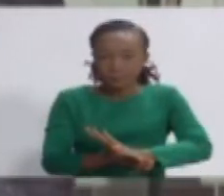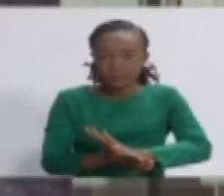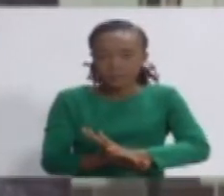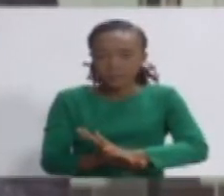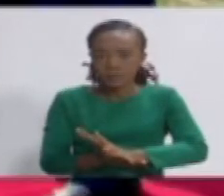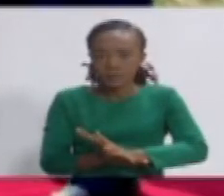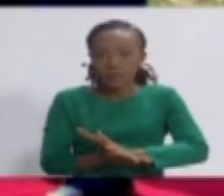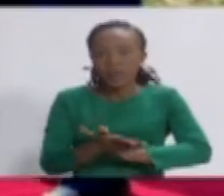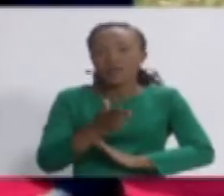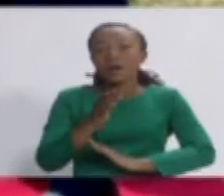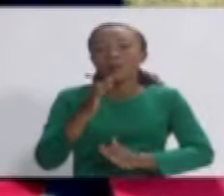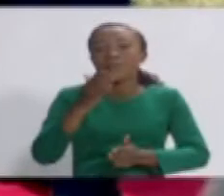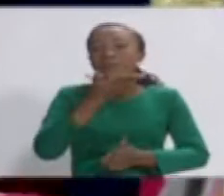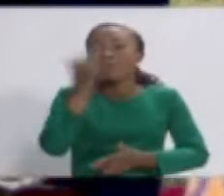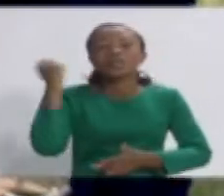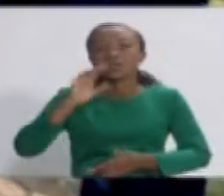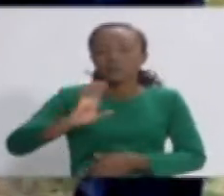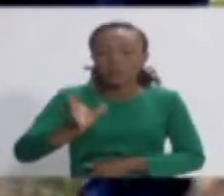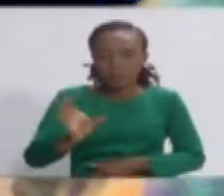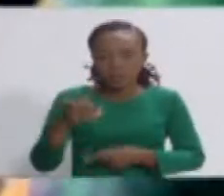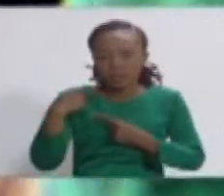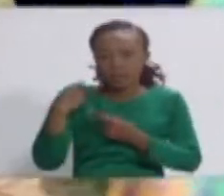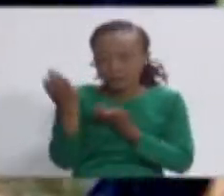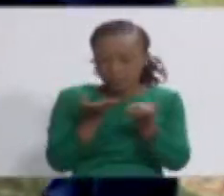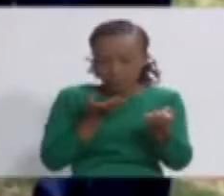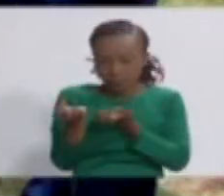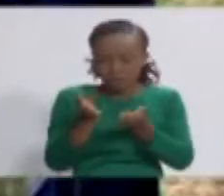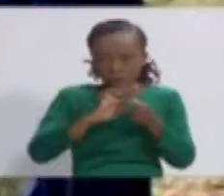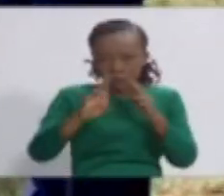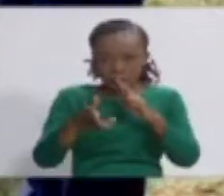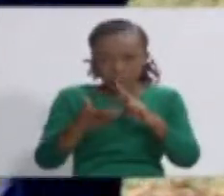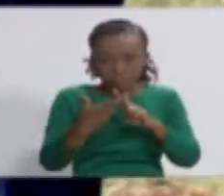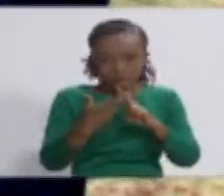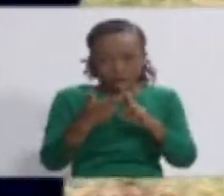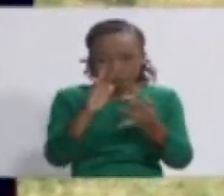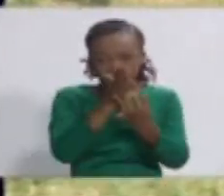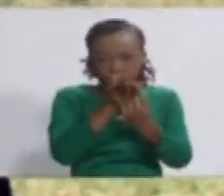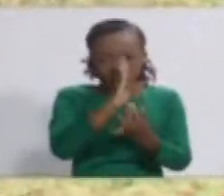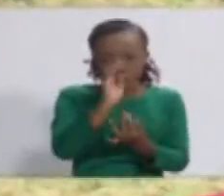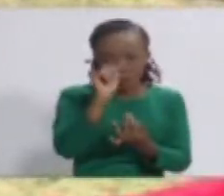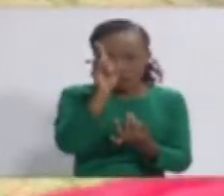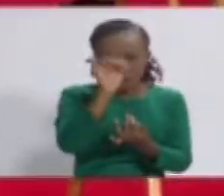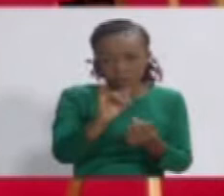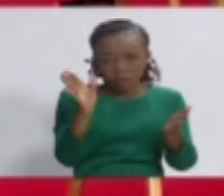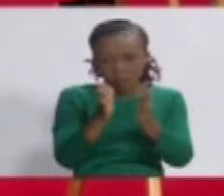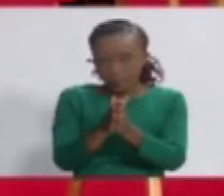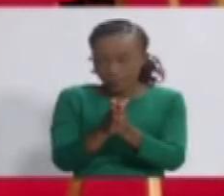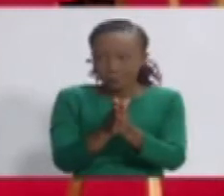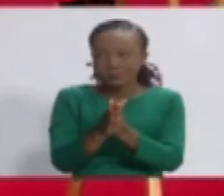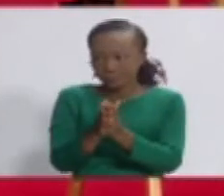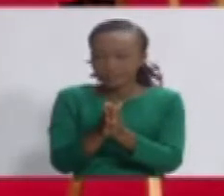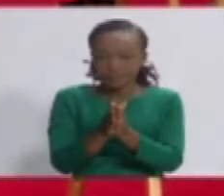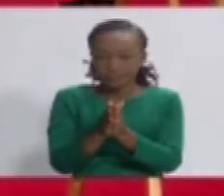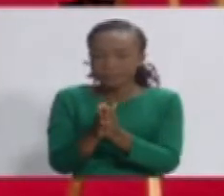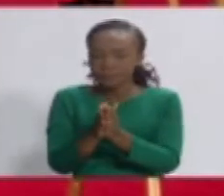best counties. Tamuchungu, ambayo ni uhusiano baina ya Sonko na Badi, unazidi kutia dege katika uhusiano